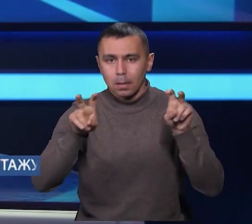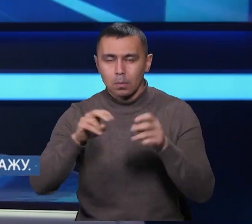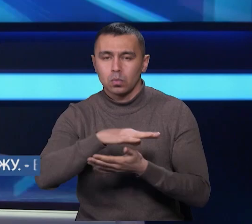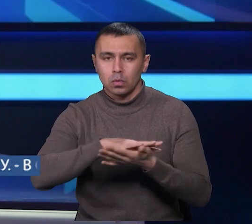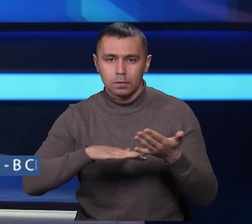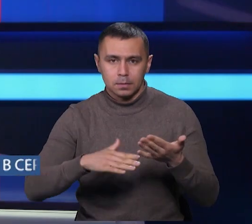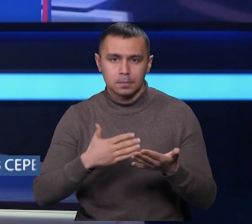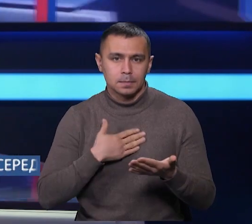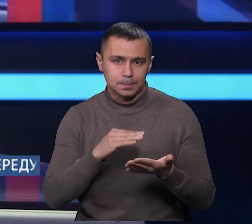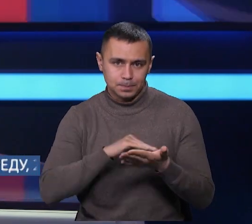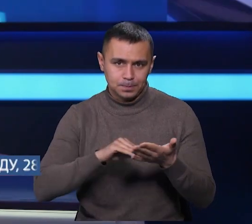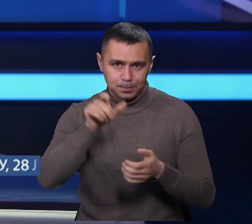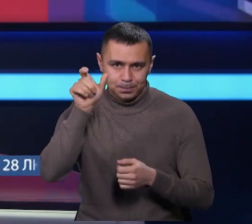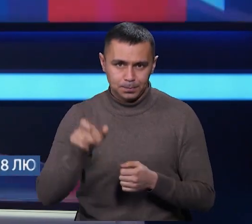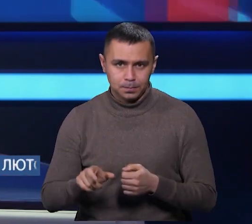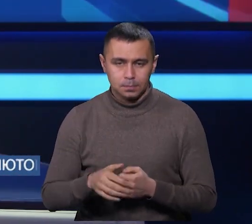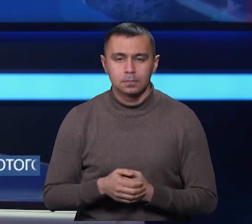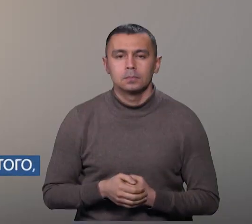продовжить Ірина Кондратюк.